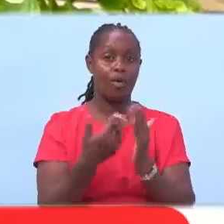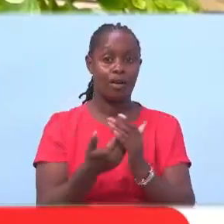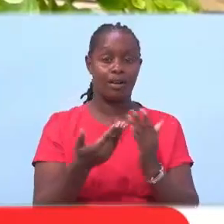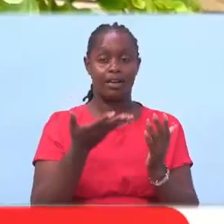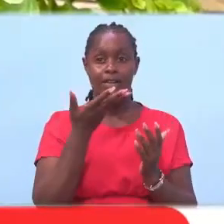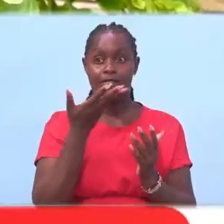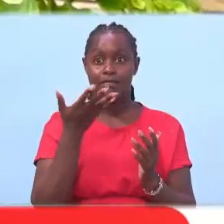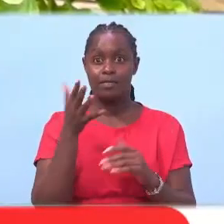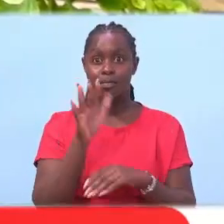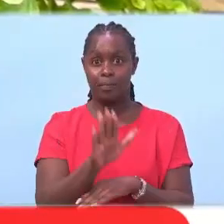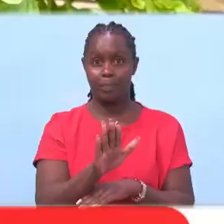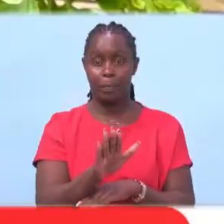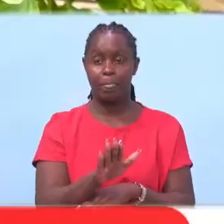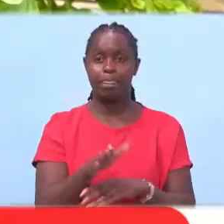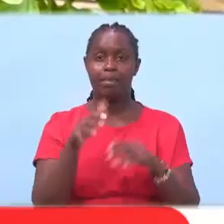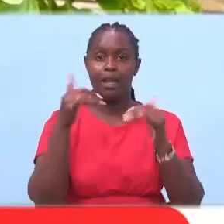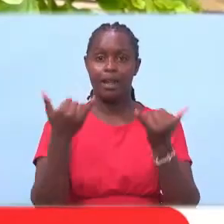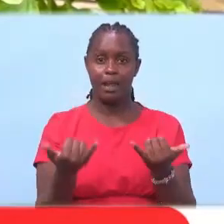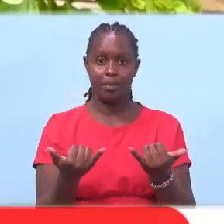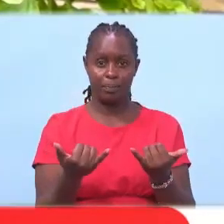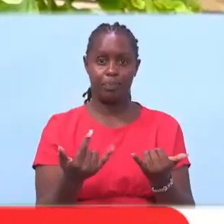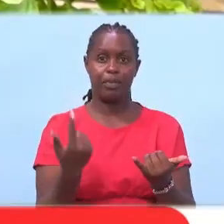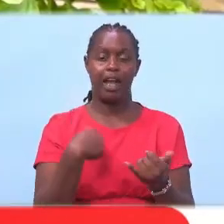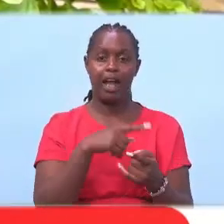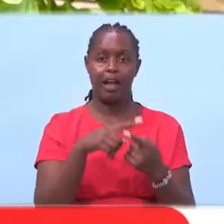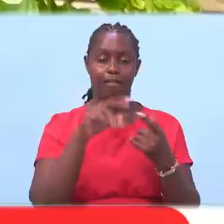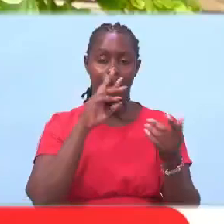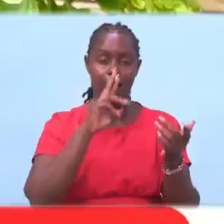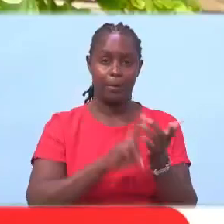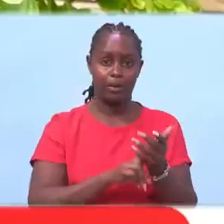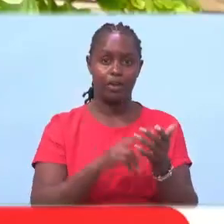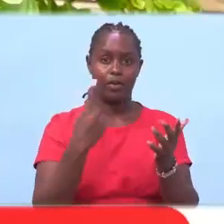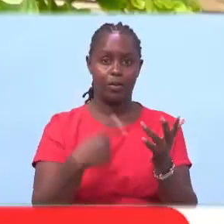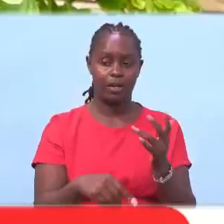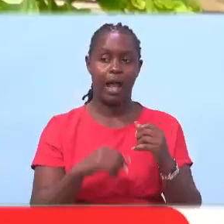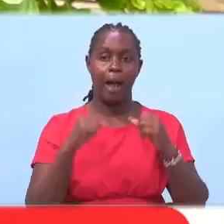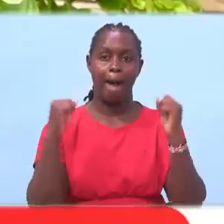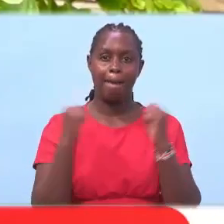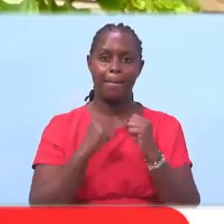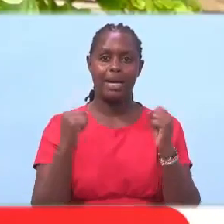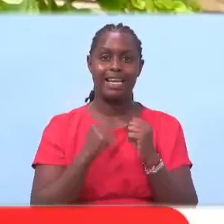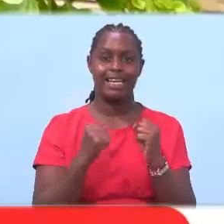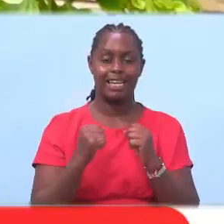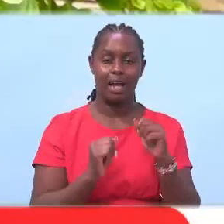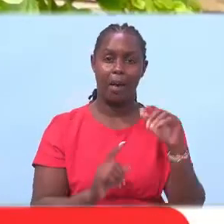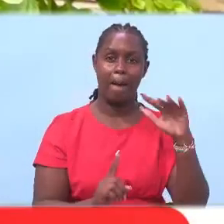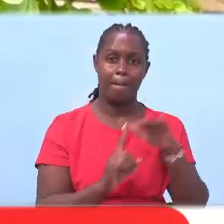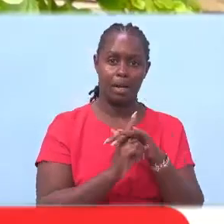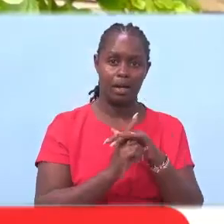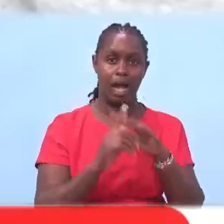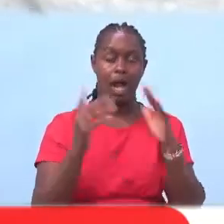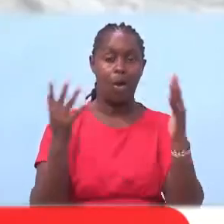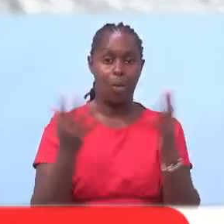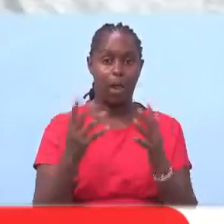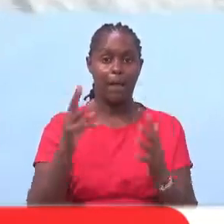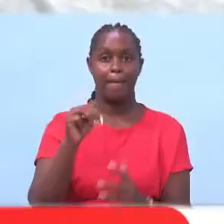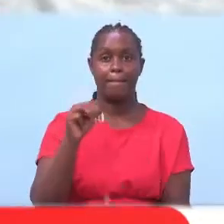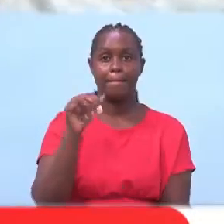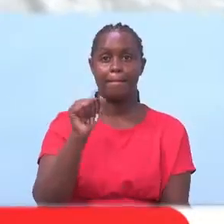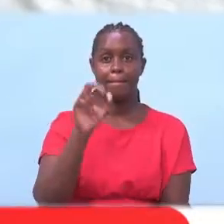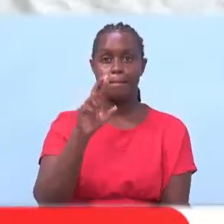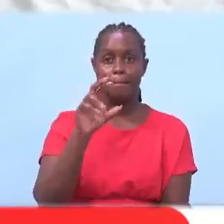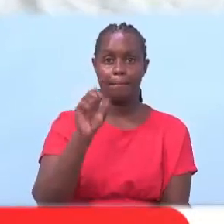Lysamis right now has reported malaria upsurge. That is in Marsabit County. Na